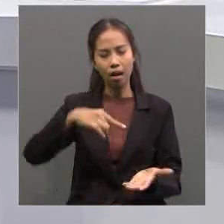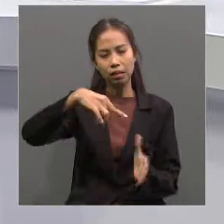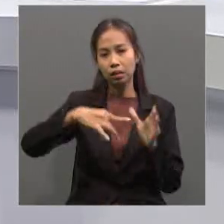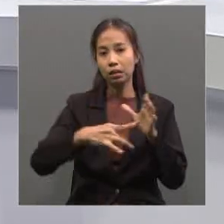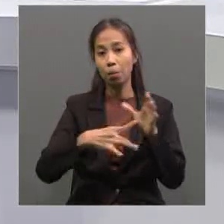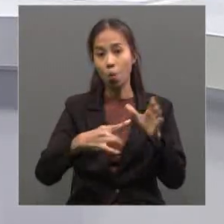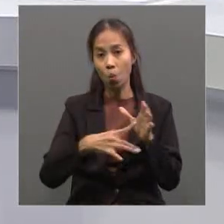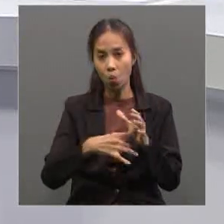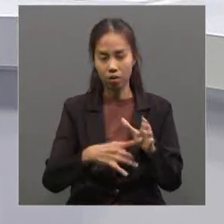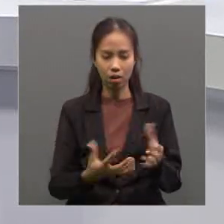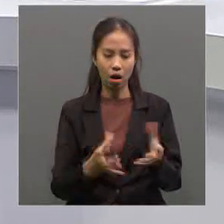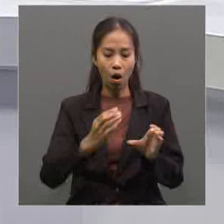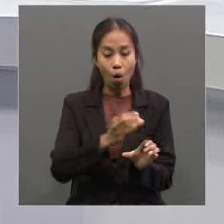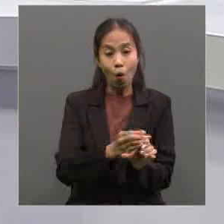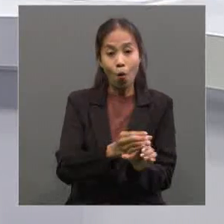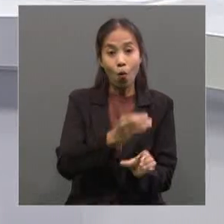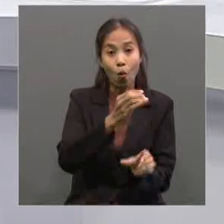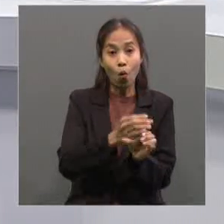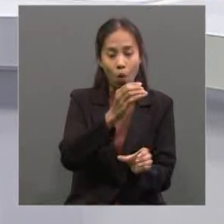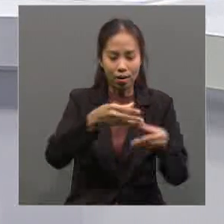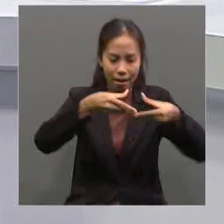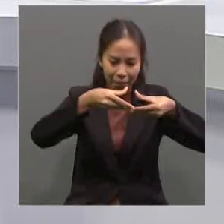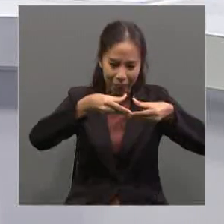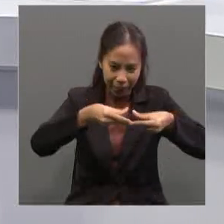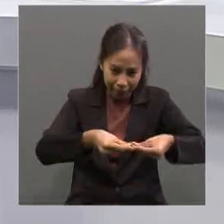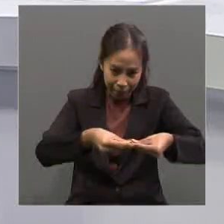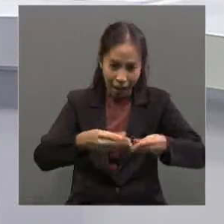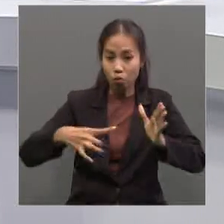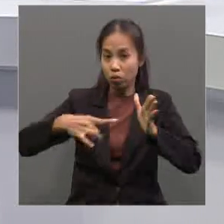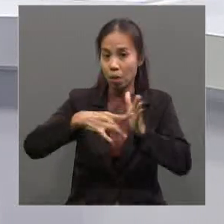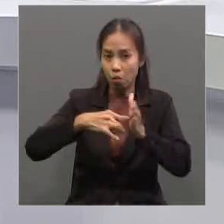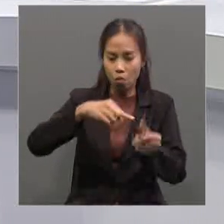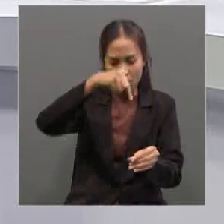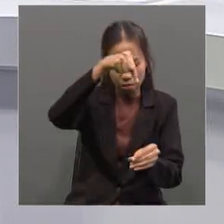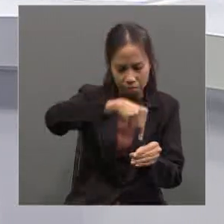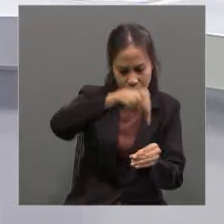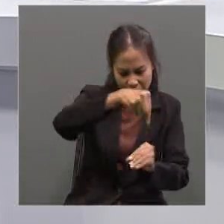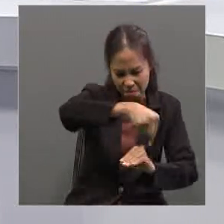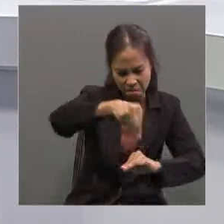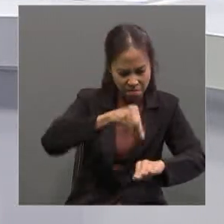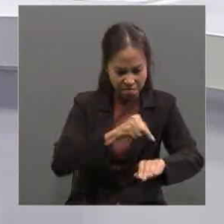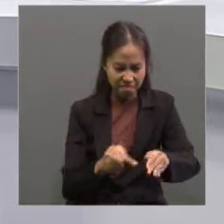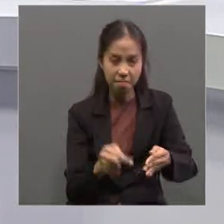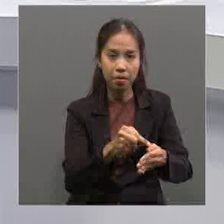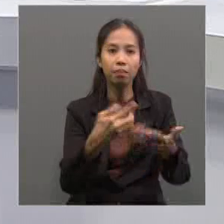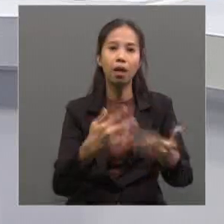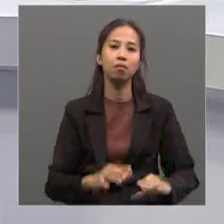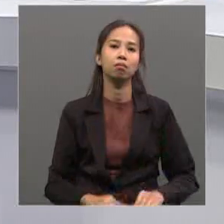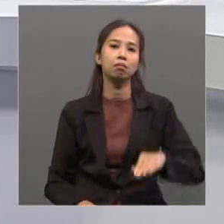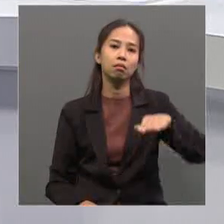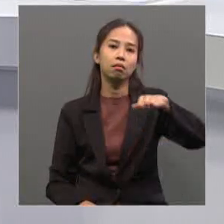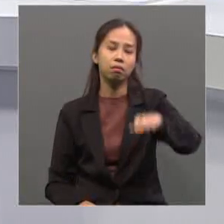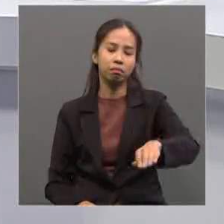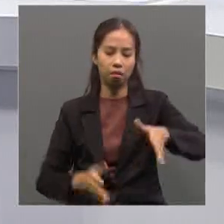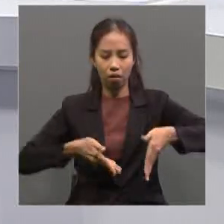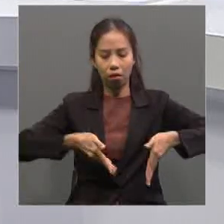มาปักไว้ตามขวดพลาสติกนะเอาคือเอาขวดพลาสติกมาบีบให้แบนนะแล้วตะปูมาปักเข้าไปคล้ายๆตะปูระบายนะครับแล้วพอปักเสร็จมาวางบนถนนมิต